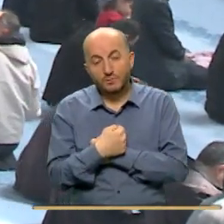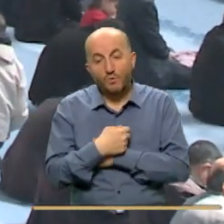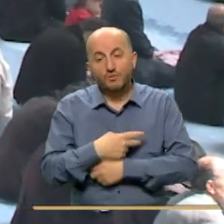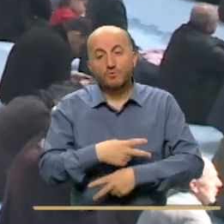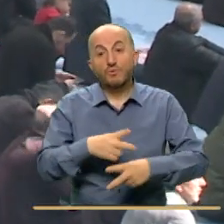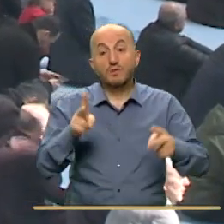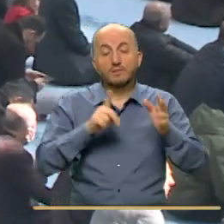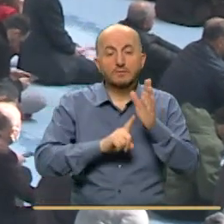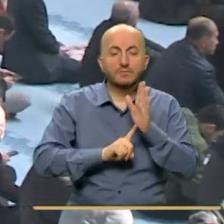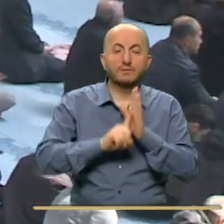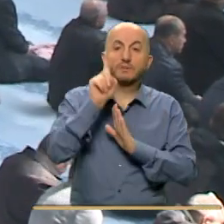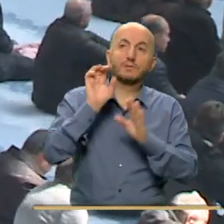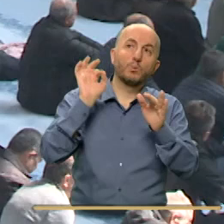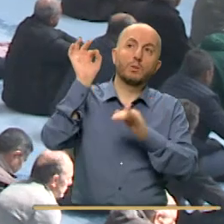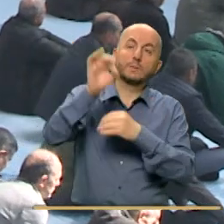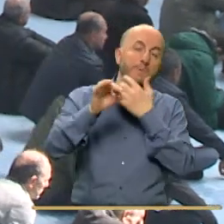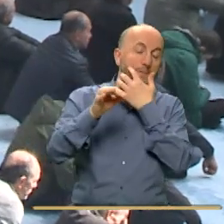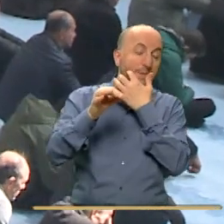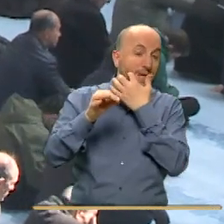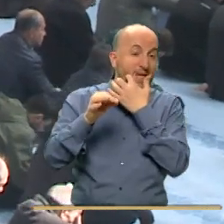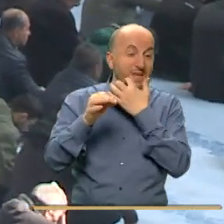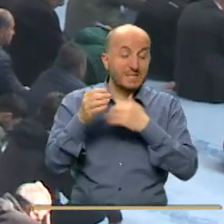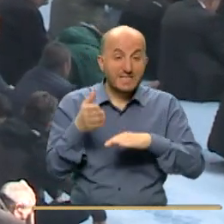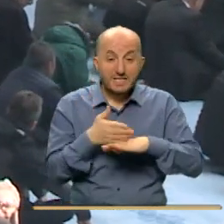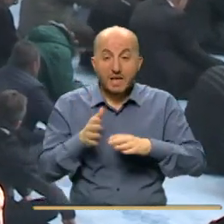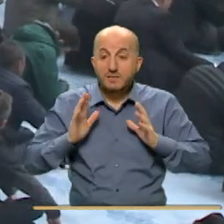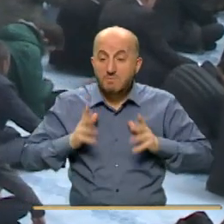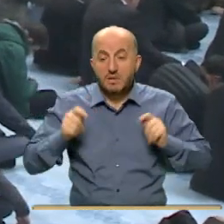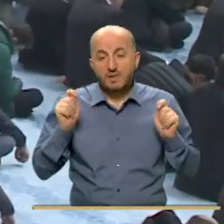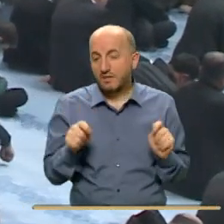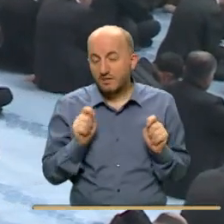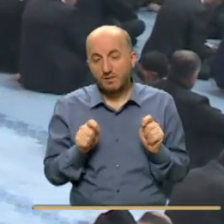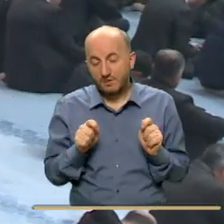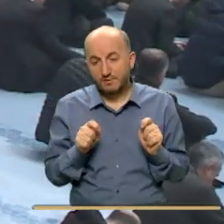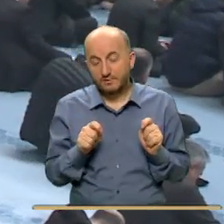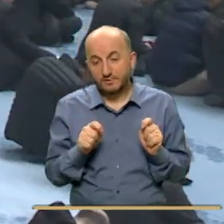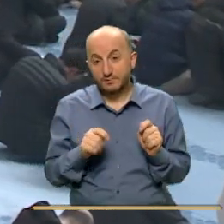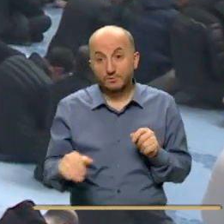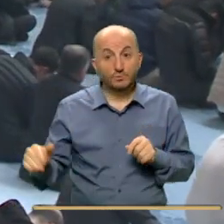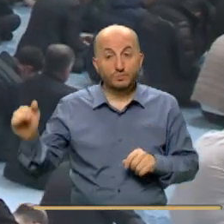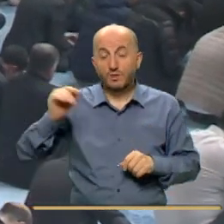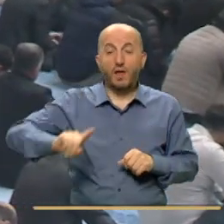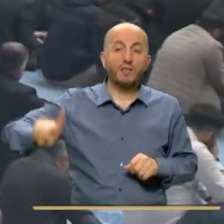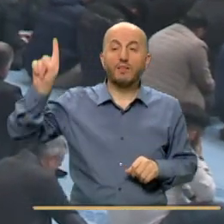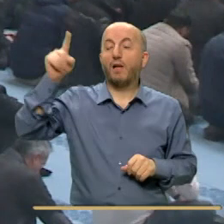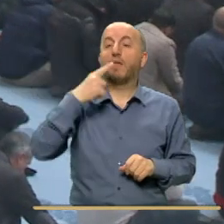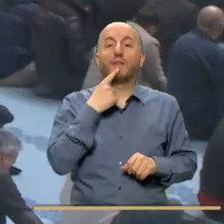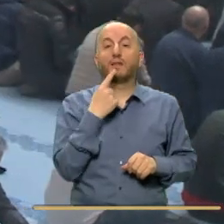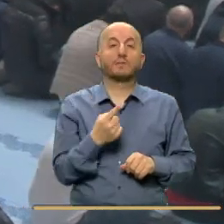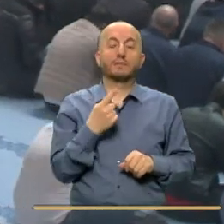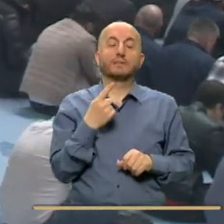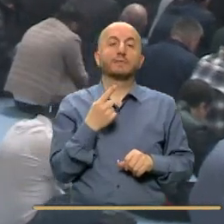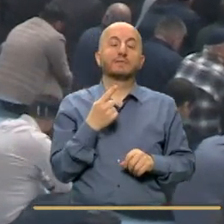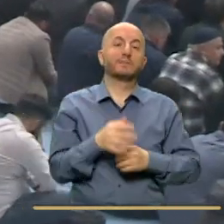Özgürlüğün zirvesine ulaşırız. Onun için niçin ibadet edeceğiz? Yüce Rabbimiz dedi ki,